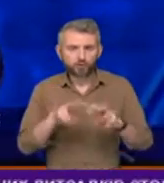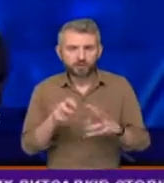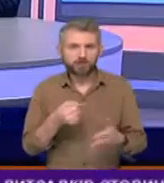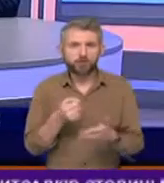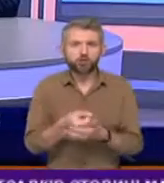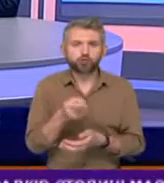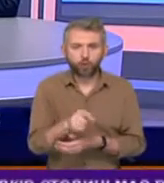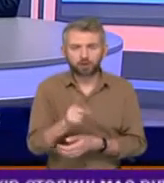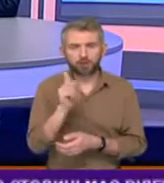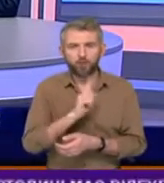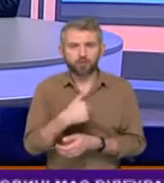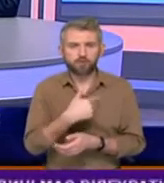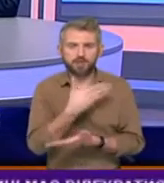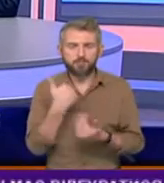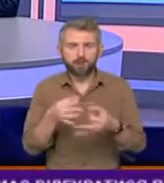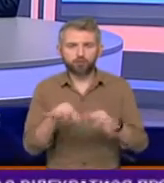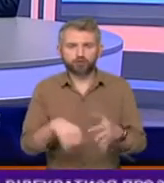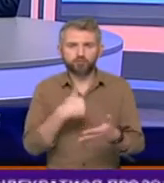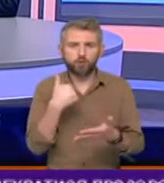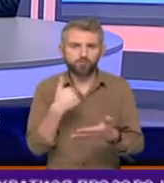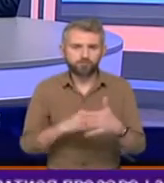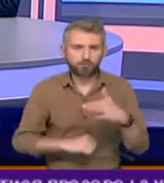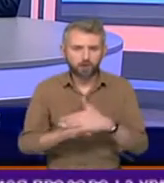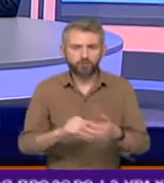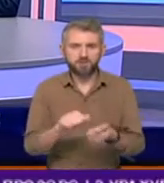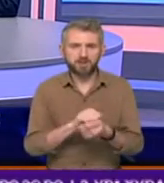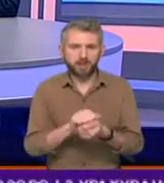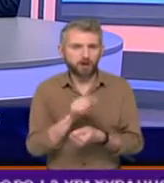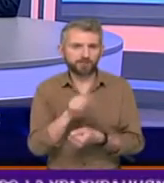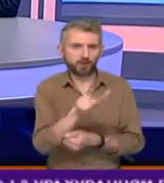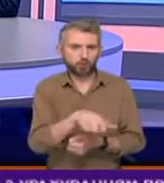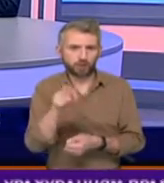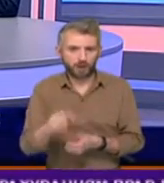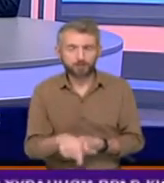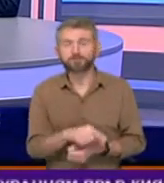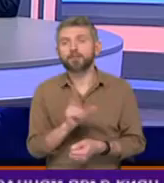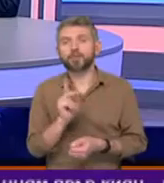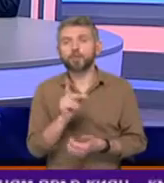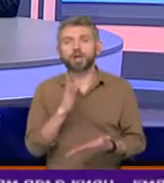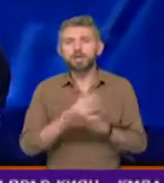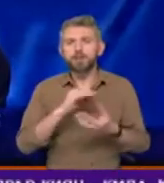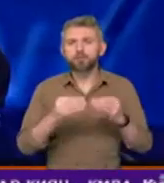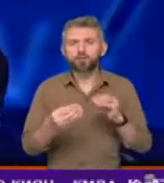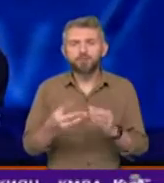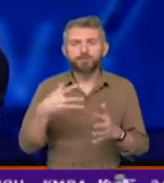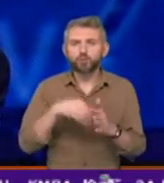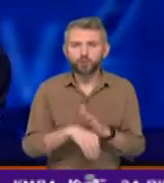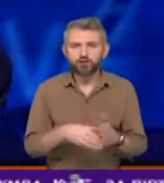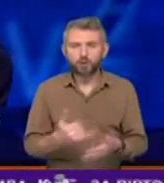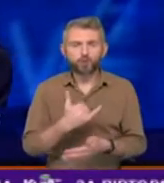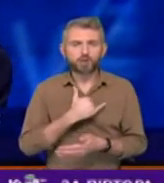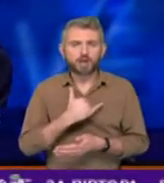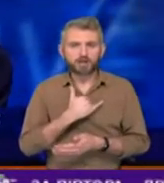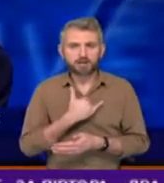доки ми не маємо доступу до основних базових матеріалів, до тих людей. І момент другий – є проблема внутрішня. У